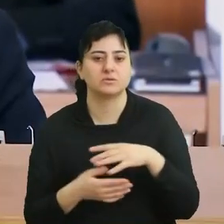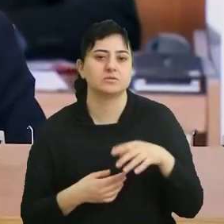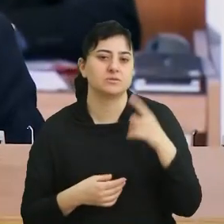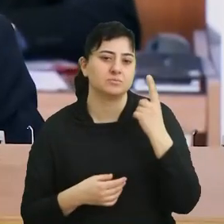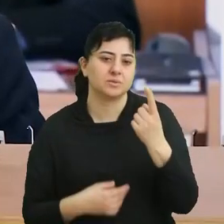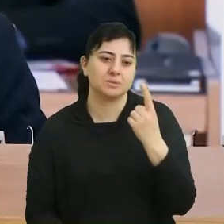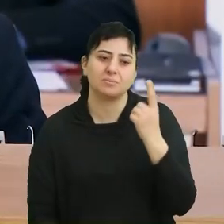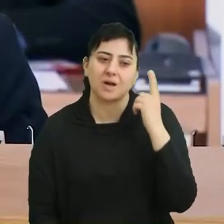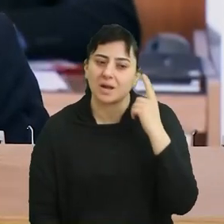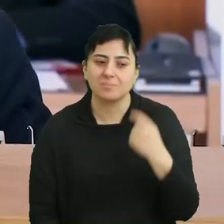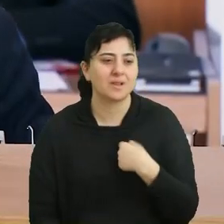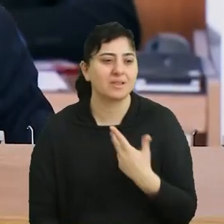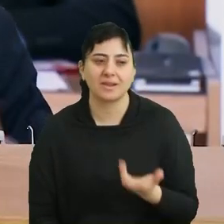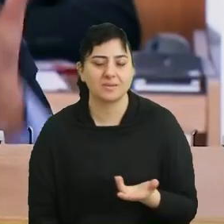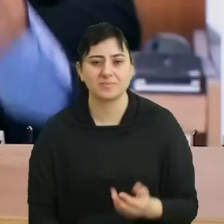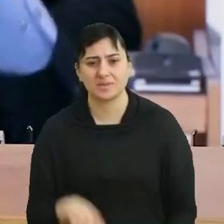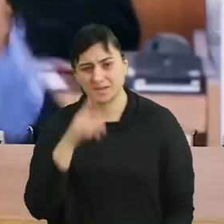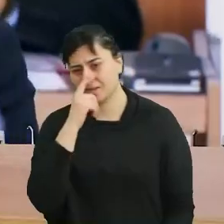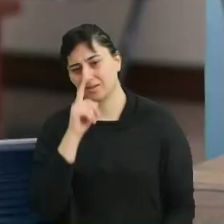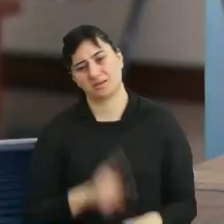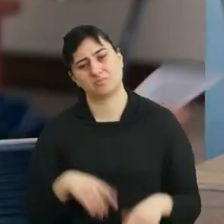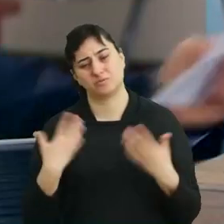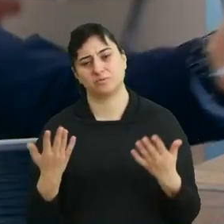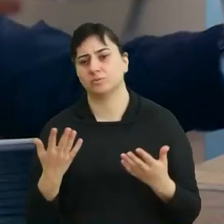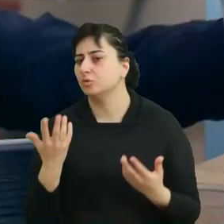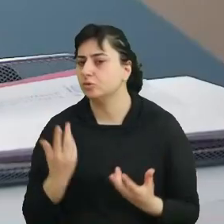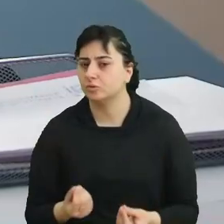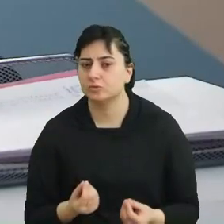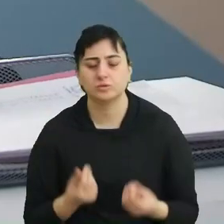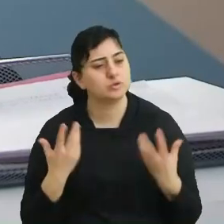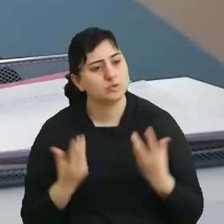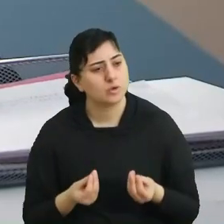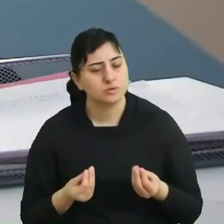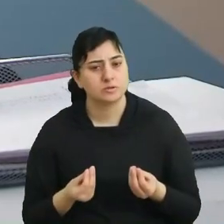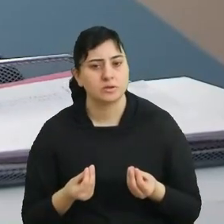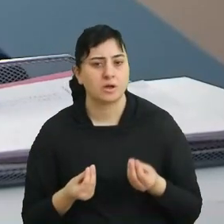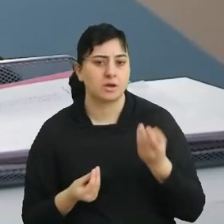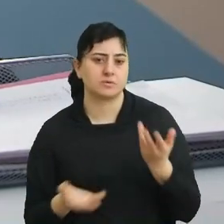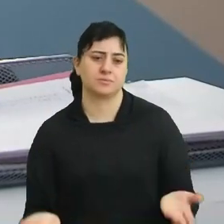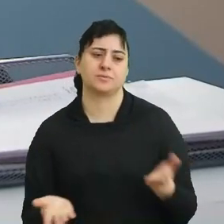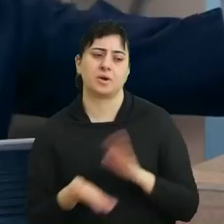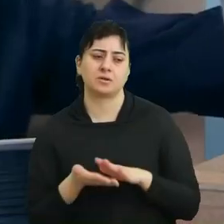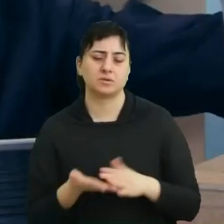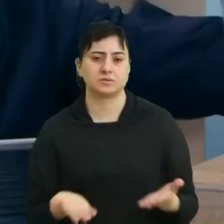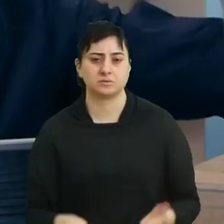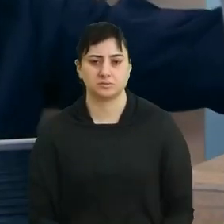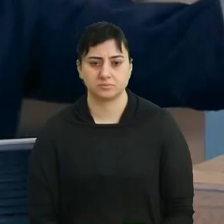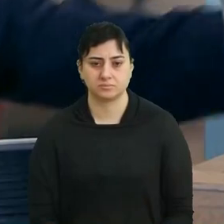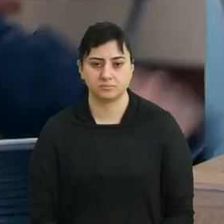katarlar. Bir bakalım ben neyim, inanamıyorum ya. Ne oldu Nurhan? Ne olacak? Arkadaşlar...